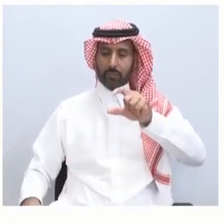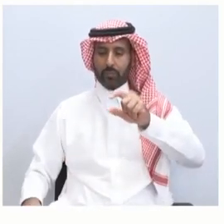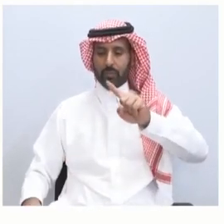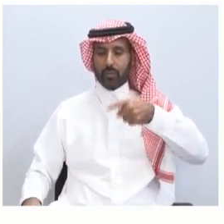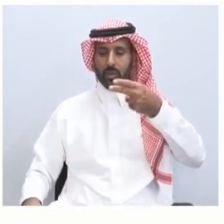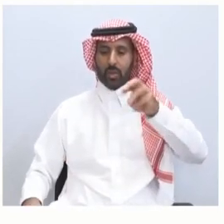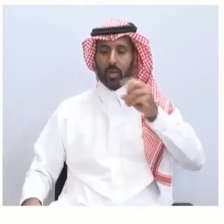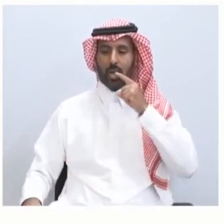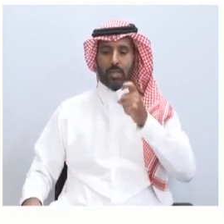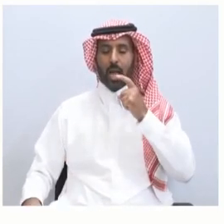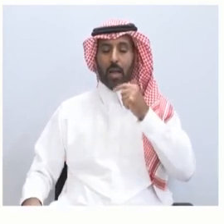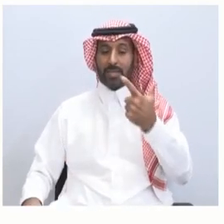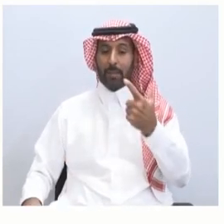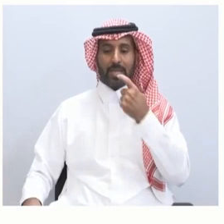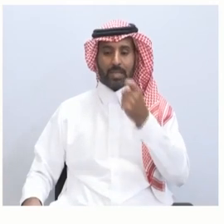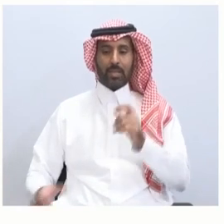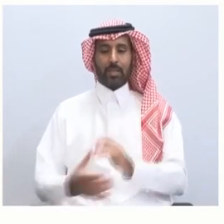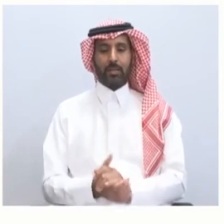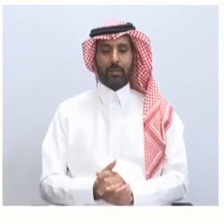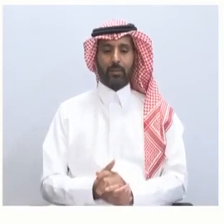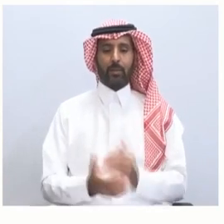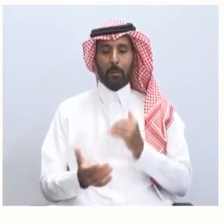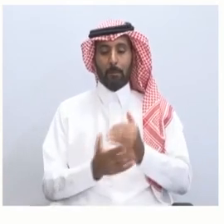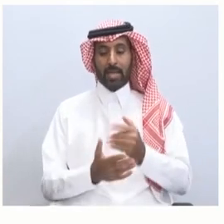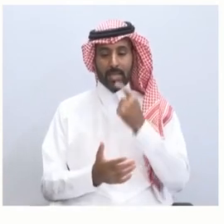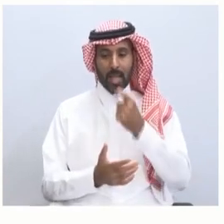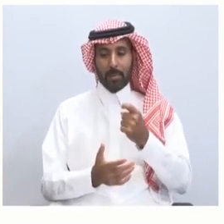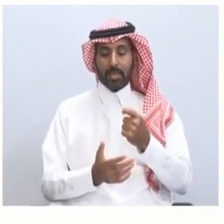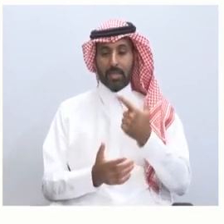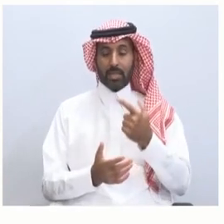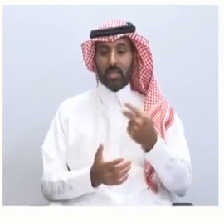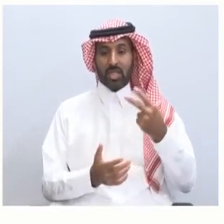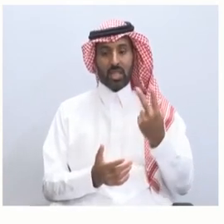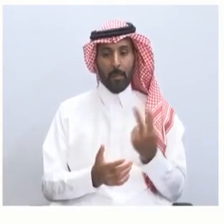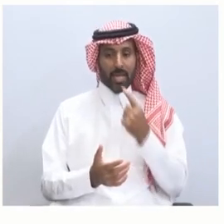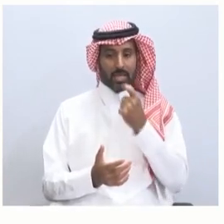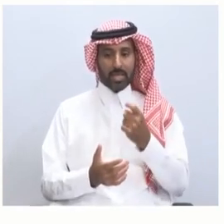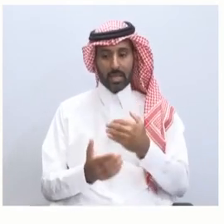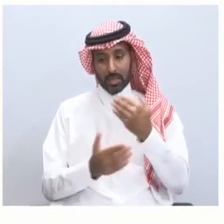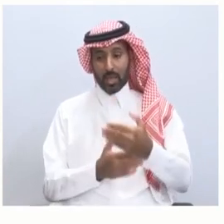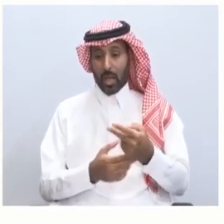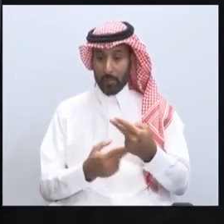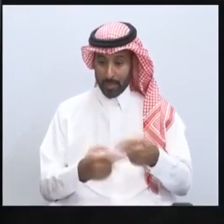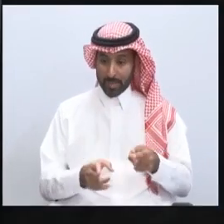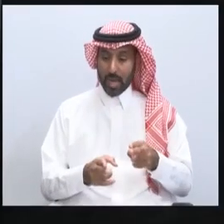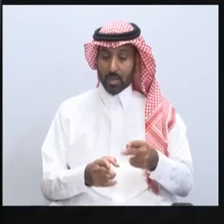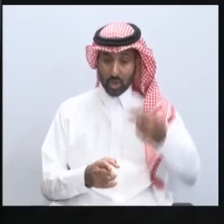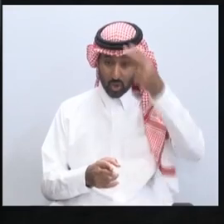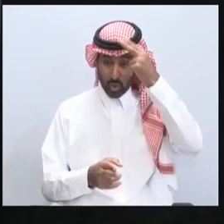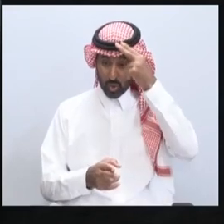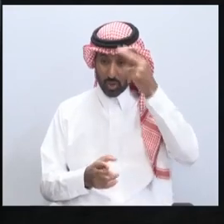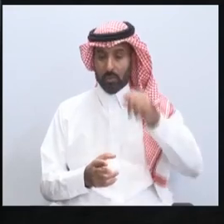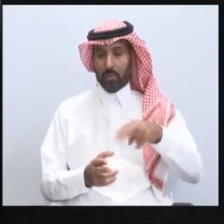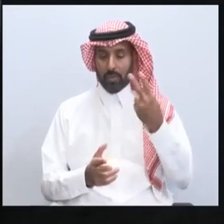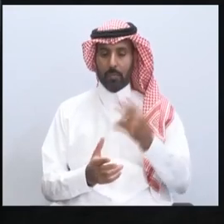ما يقارب سبع سنوات بعد سبع سنوات تقريبا قامت وعادت